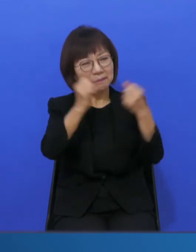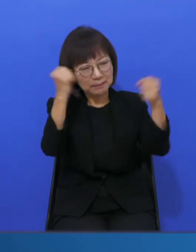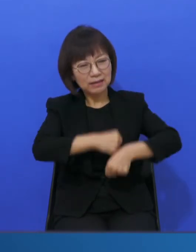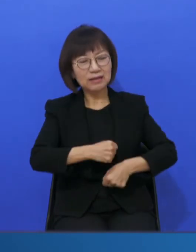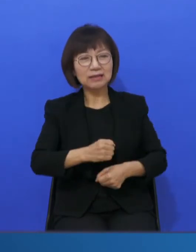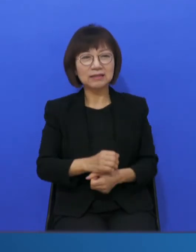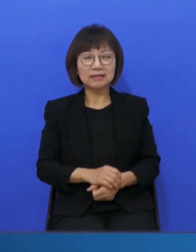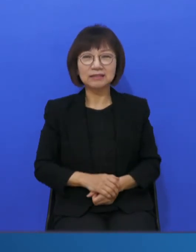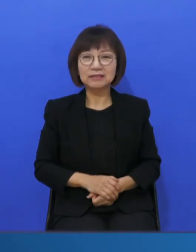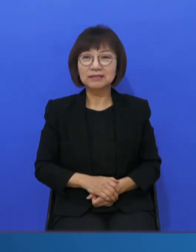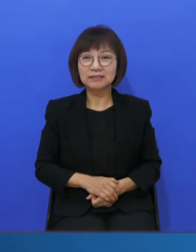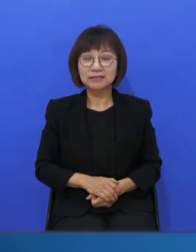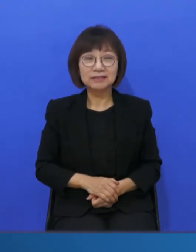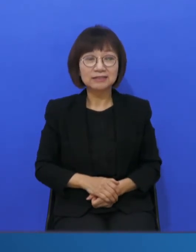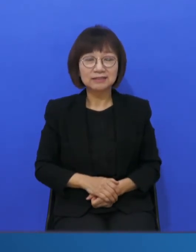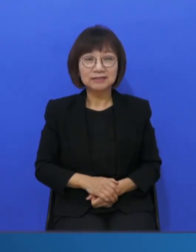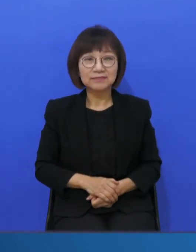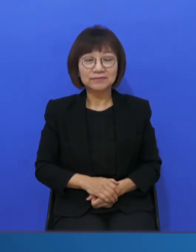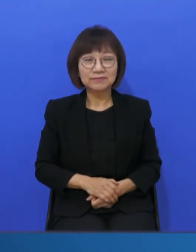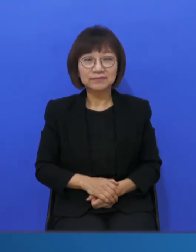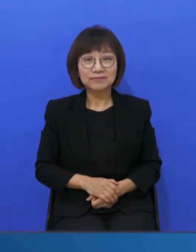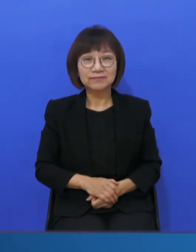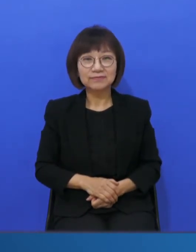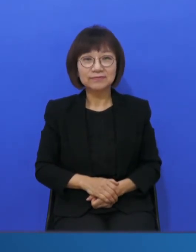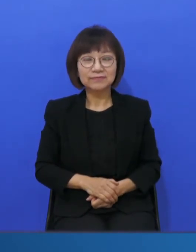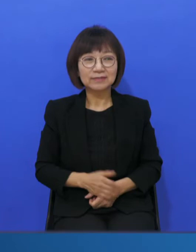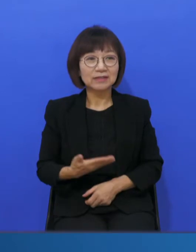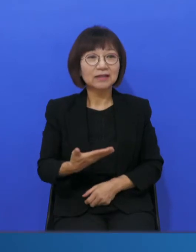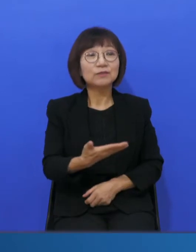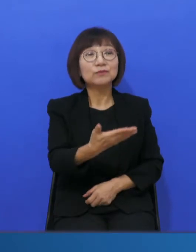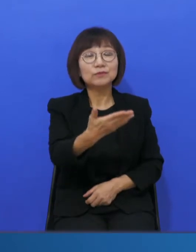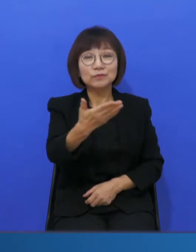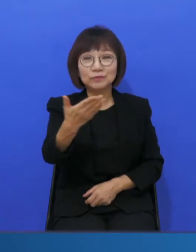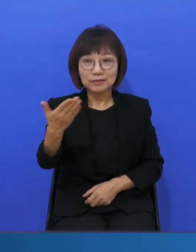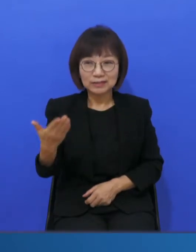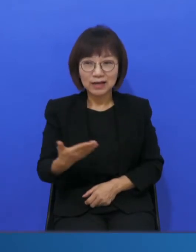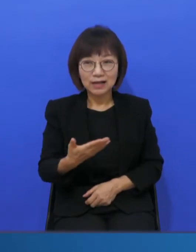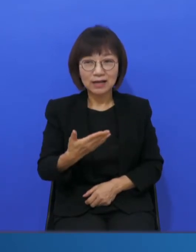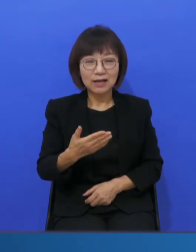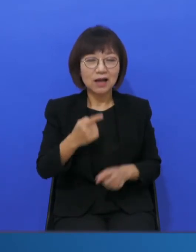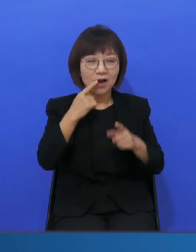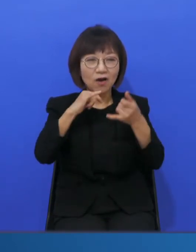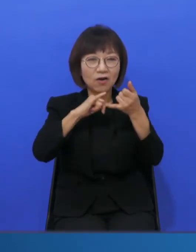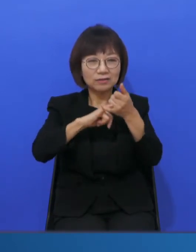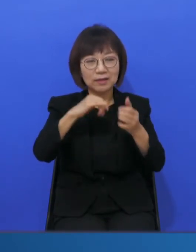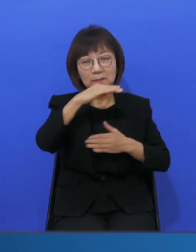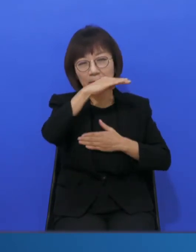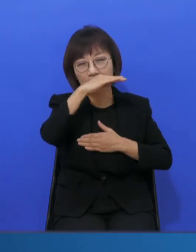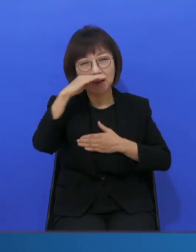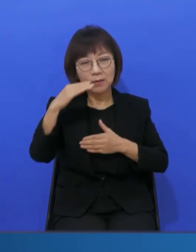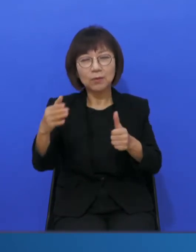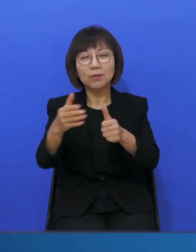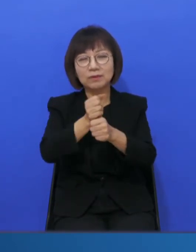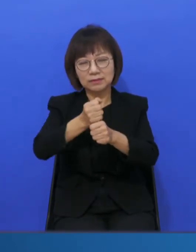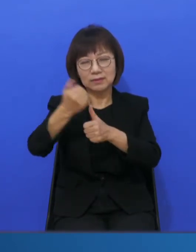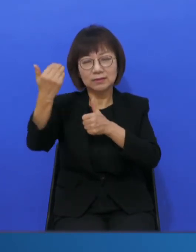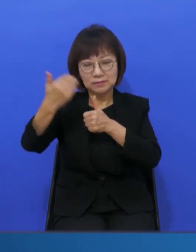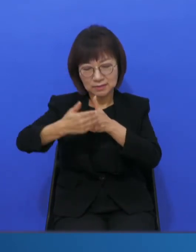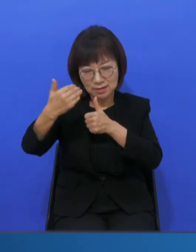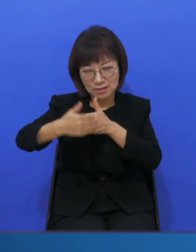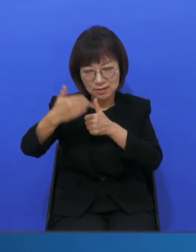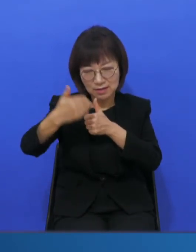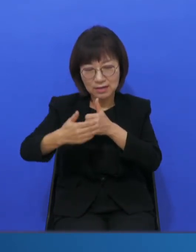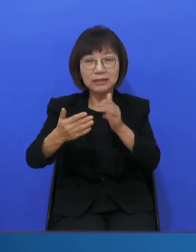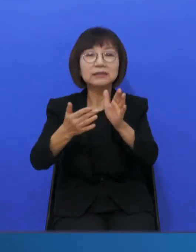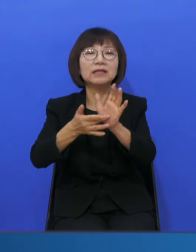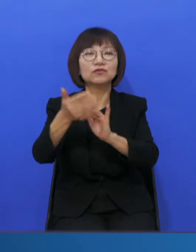That's why they fail. 우리 언약을 이 제시한테 바로잡도록 예수님께서 지금 굉장히 중요한 설명하고 계시는 And in order for 겁니다. us to hold on to this accurately,